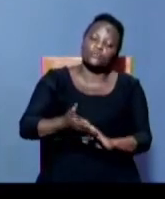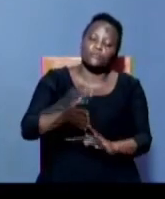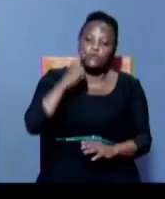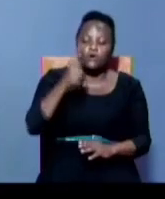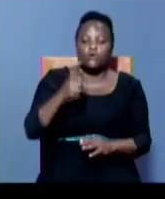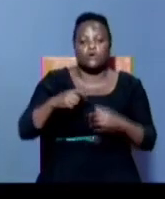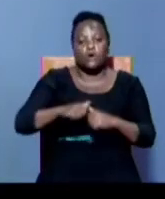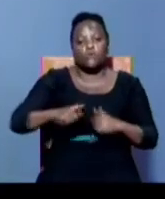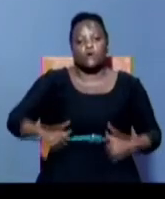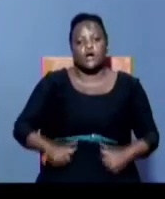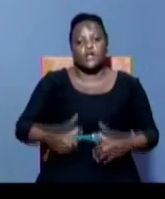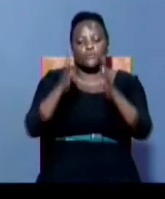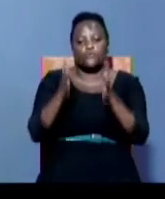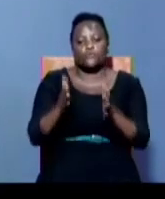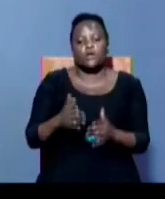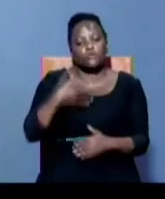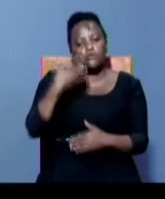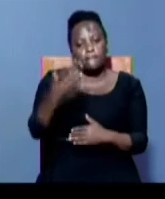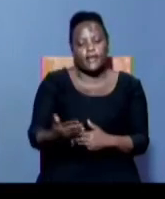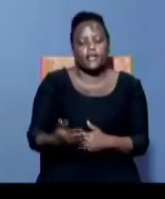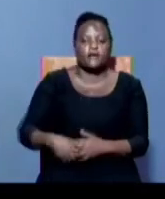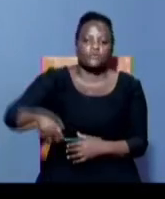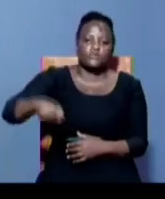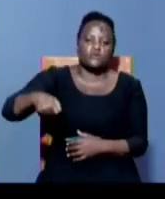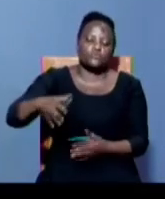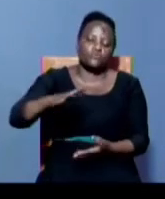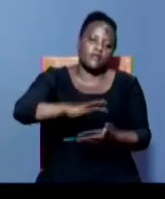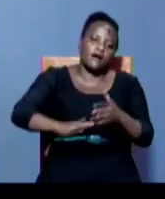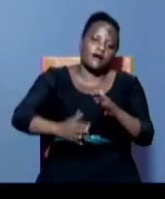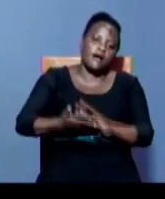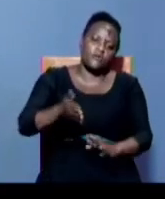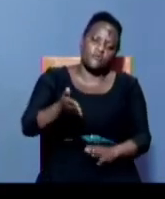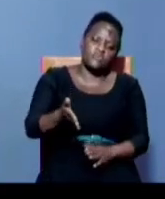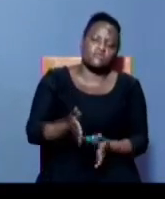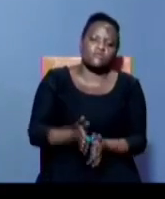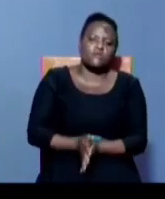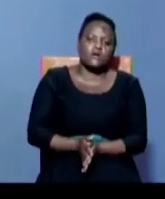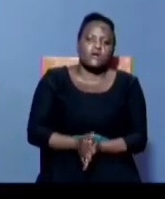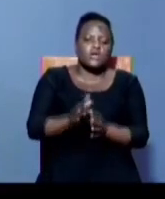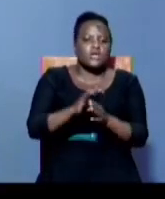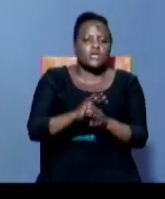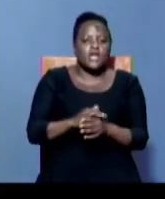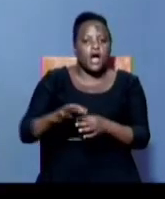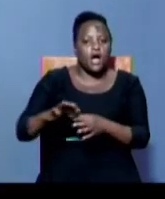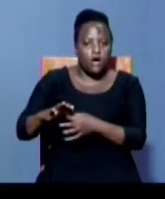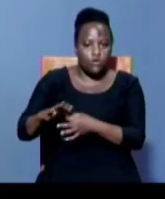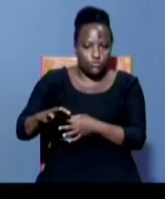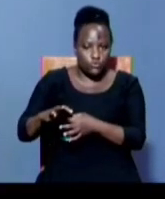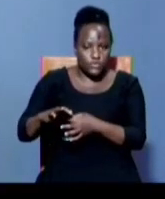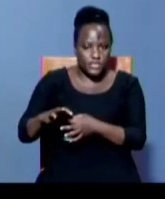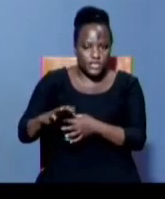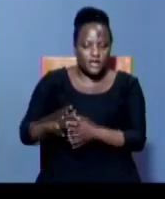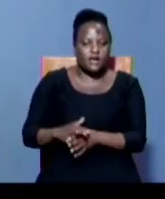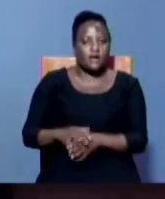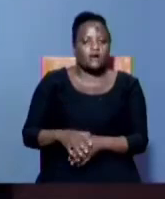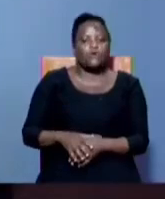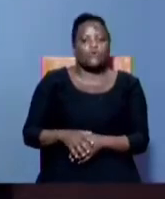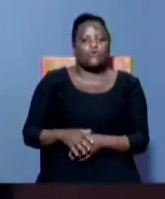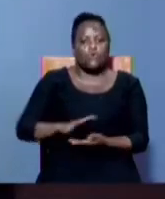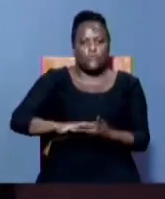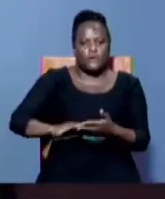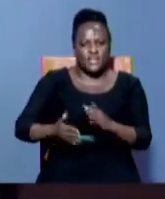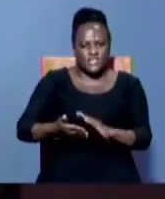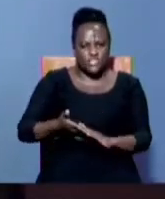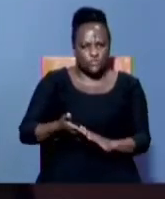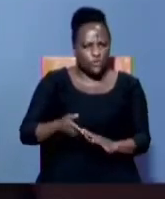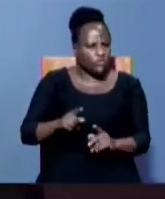mbele za kide pale kwenye sanduku la agano. Kwa hiyo hiyo ndio inahusika kupatanishwa namna hiyo, ni tofauti kidogo na